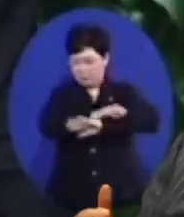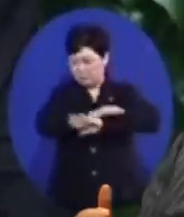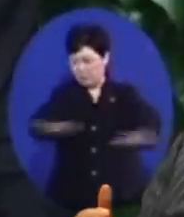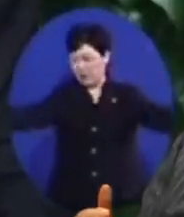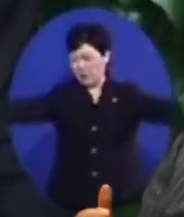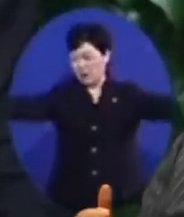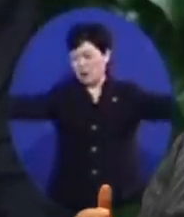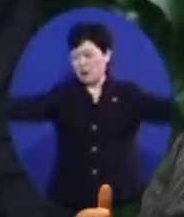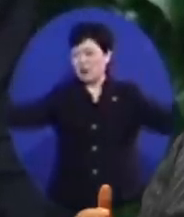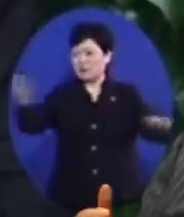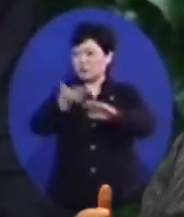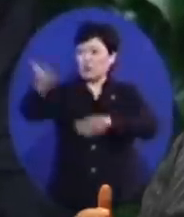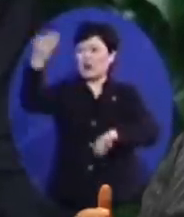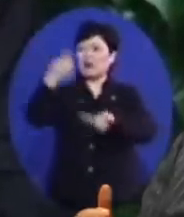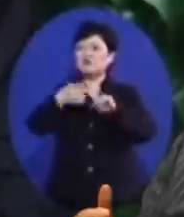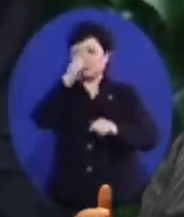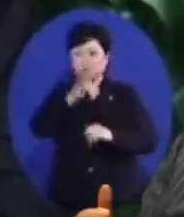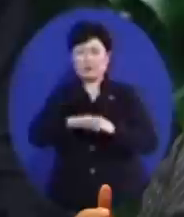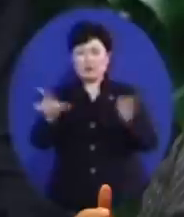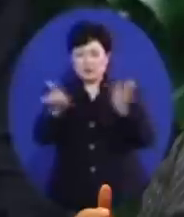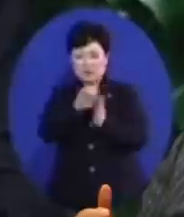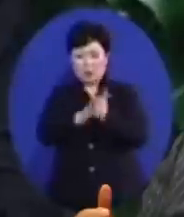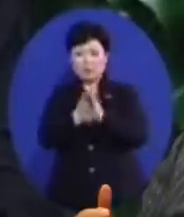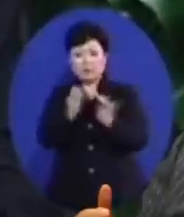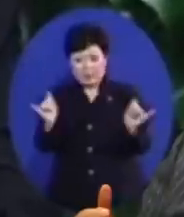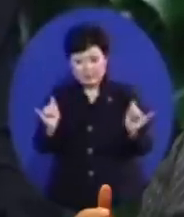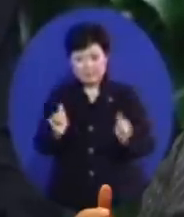올라갈 수가 있는 것입니다. 신앙이 없는 사람은